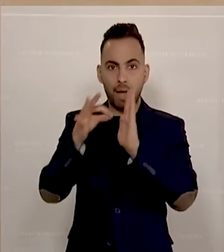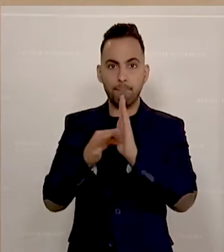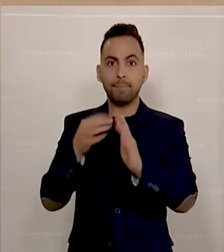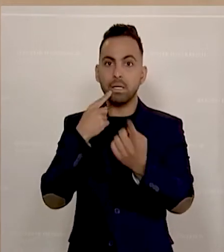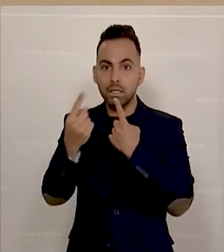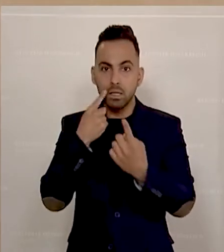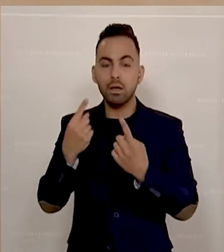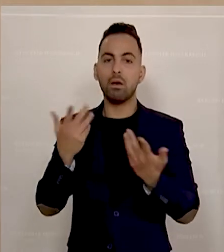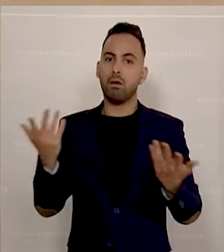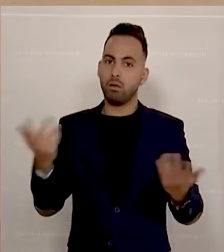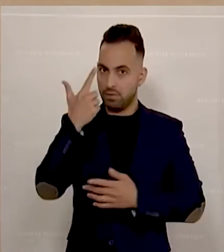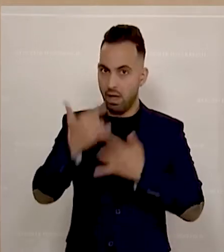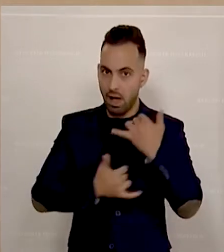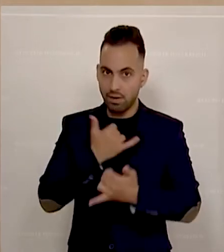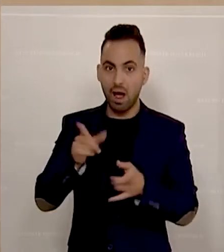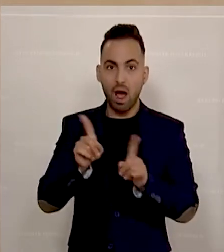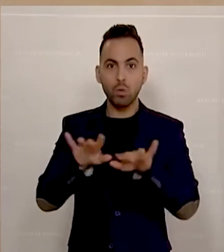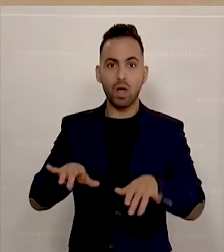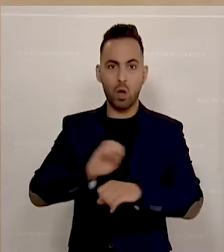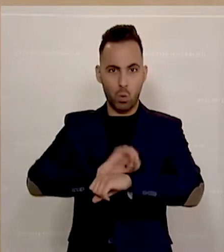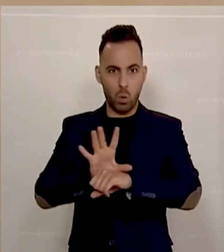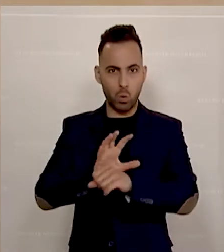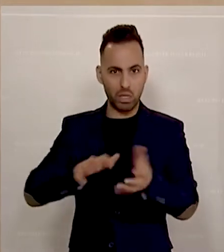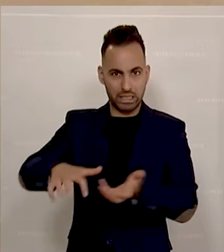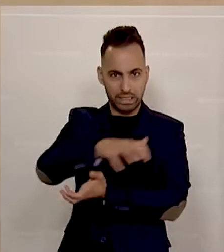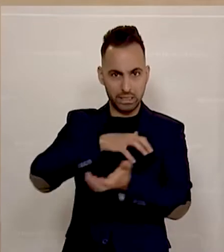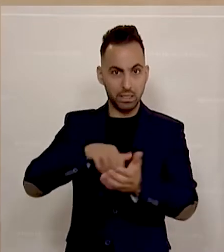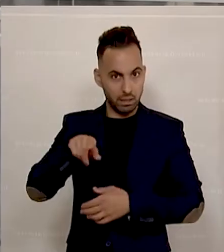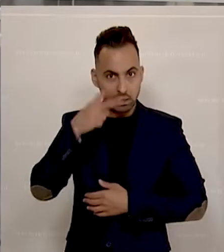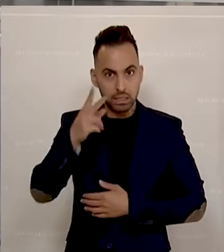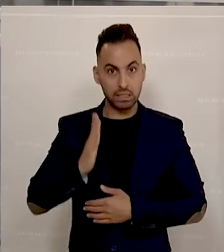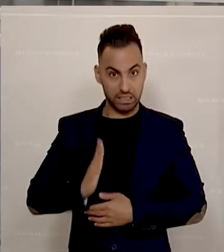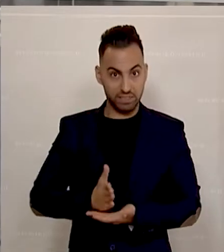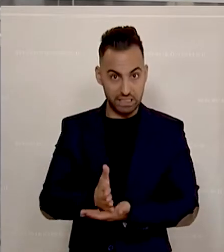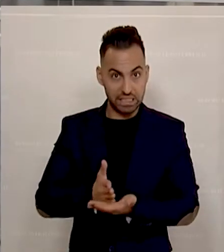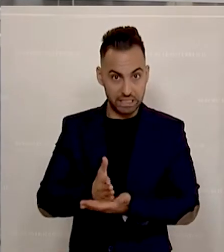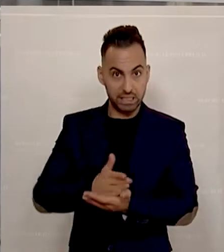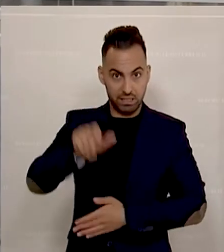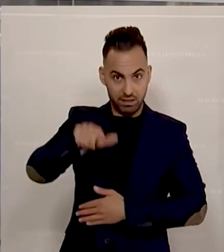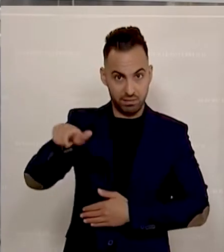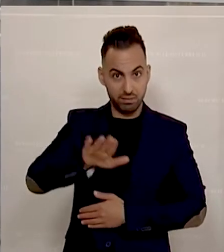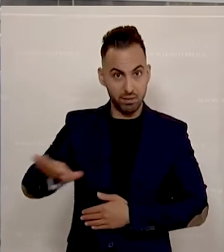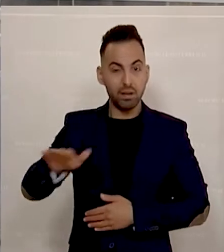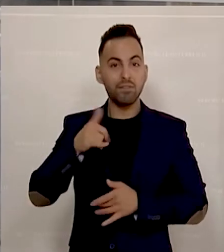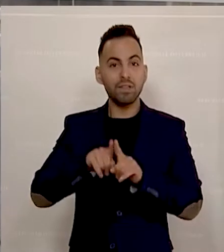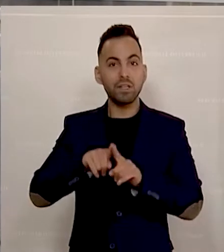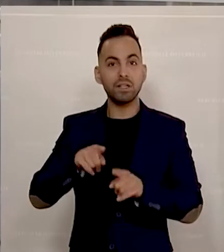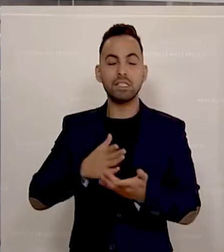Und auch sozusagen während der Corona-Krise hat man gemerkt, wie ernst Zivildiener und Zivildienerinnen,